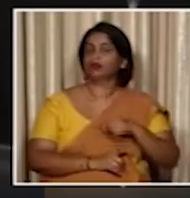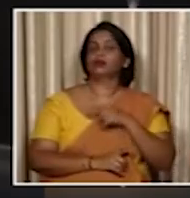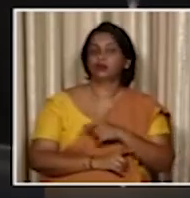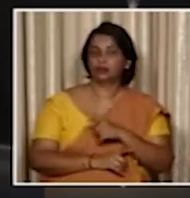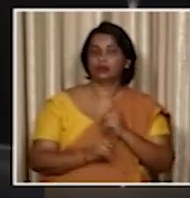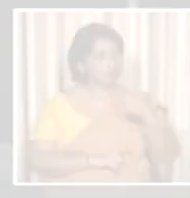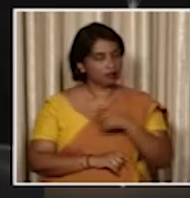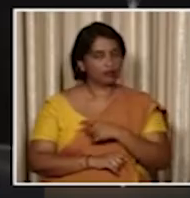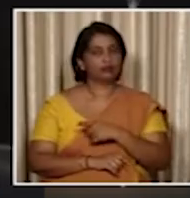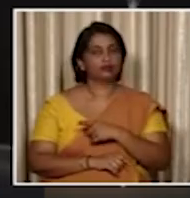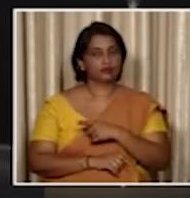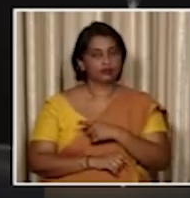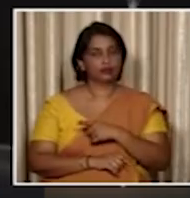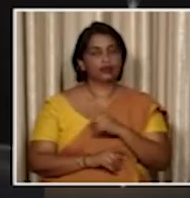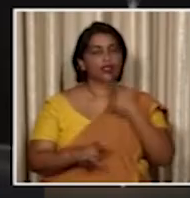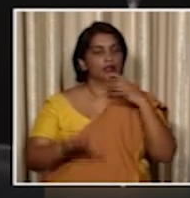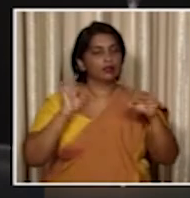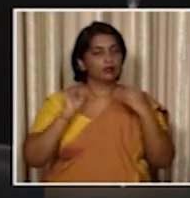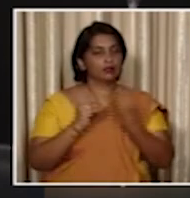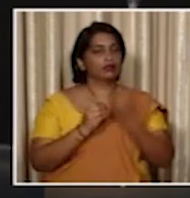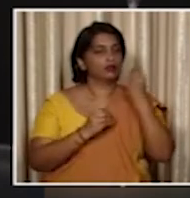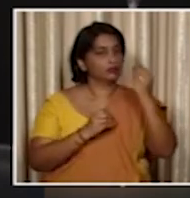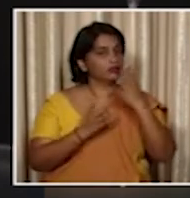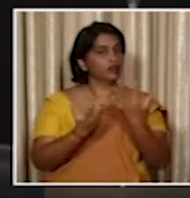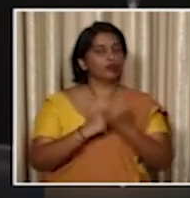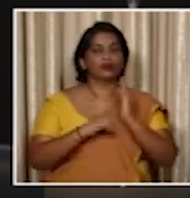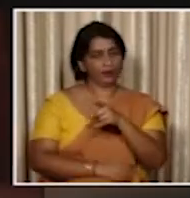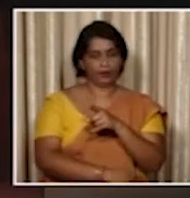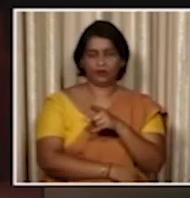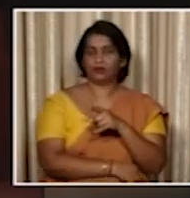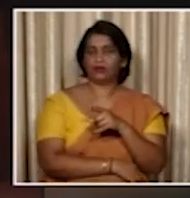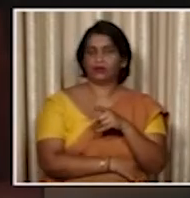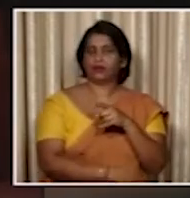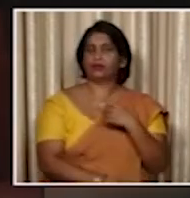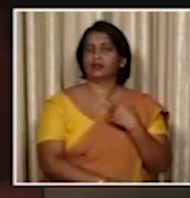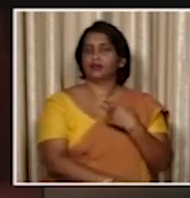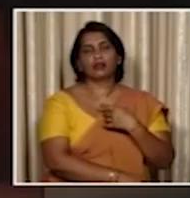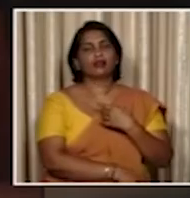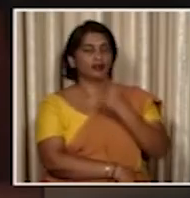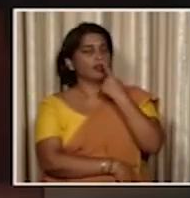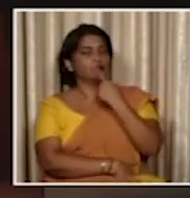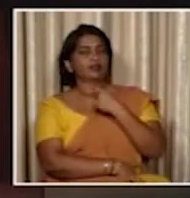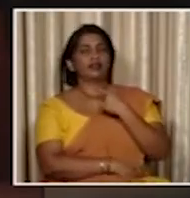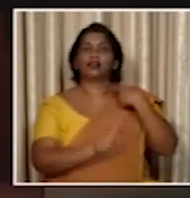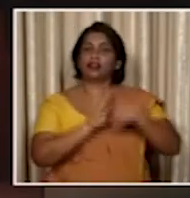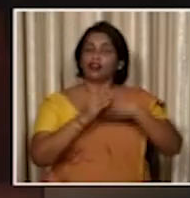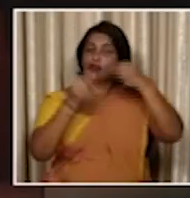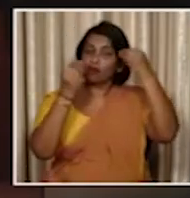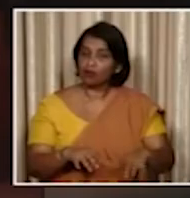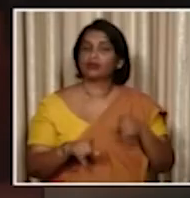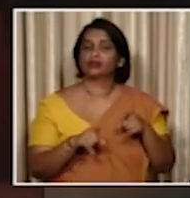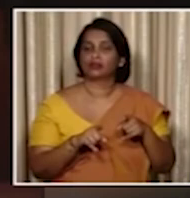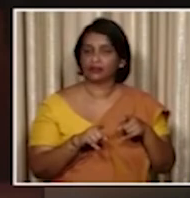දුන්න 1700 වතු කම්කරුන්ට ලබා දීම සඳහා අවශ්‍ය වැඩපිළිවෙළ ක්‍රියාත්මක කරන්න. දැන් මට ඔබතුමා කියන්නකෝ රට විපතට පත්